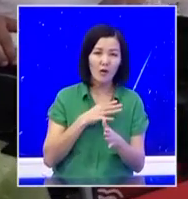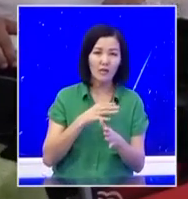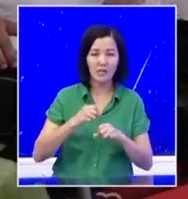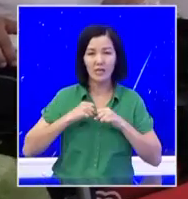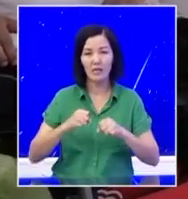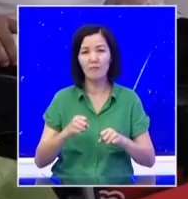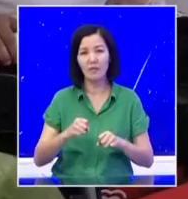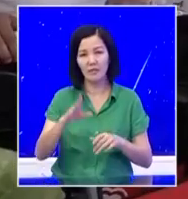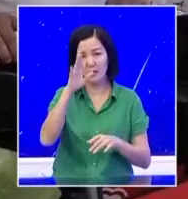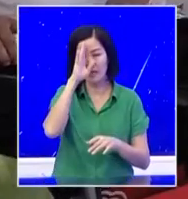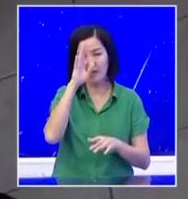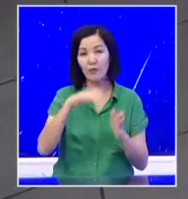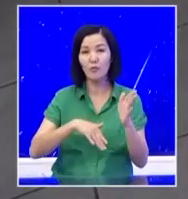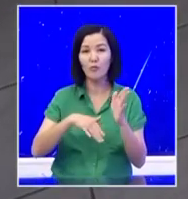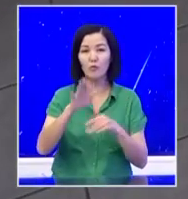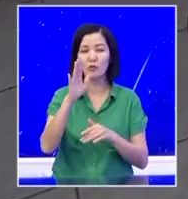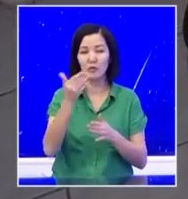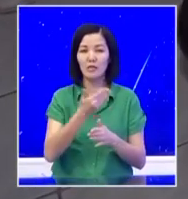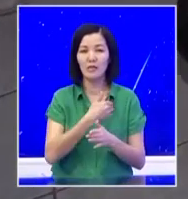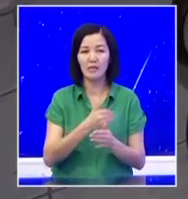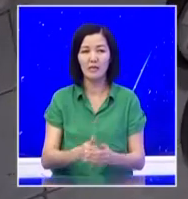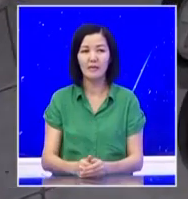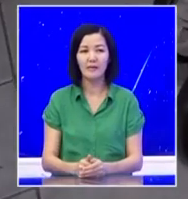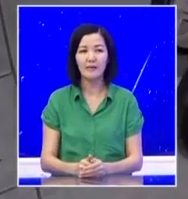мінезді азаматтар болып жетілсін дегендері.